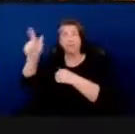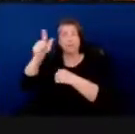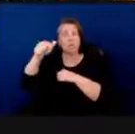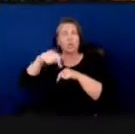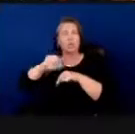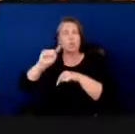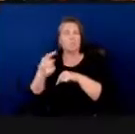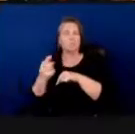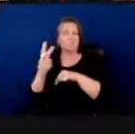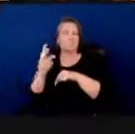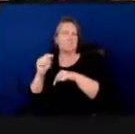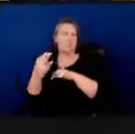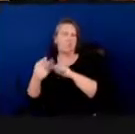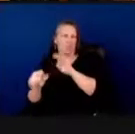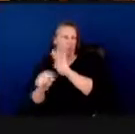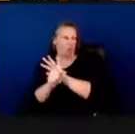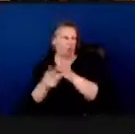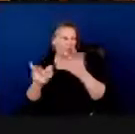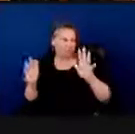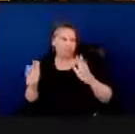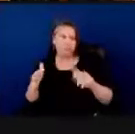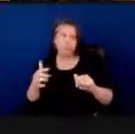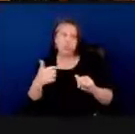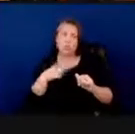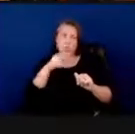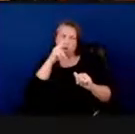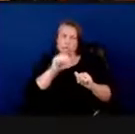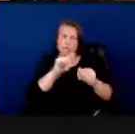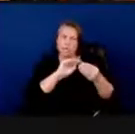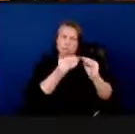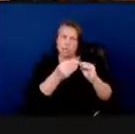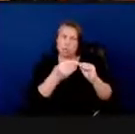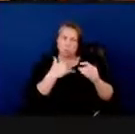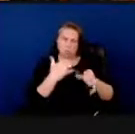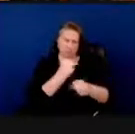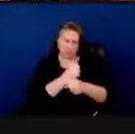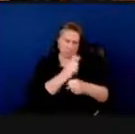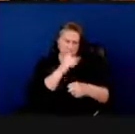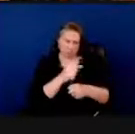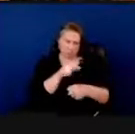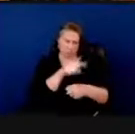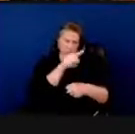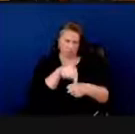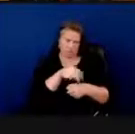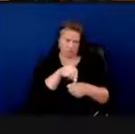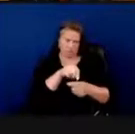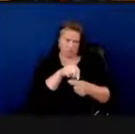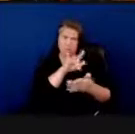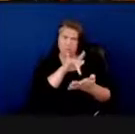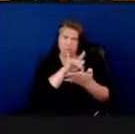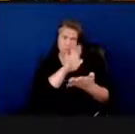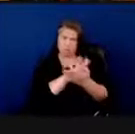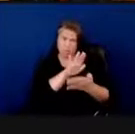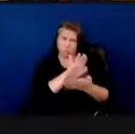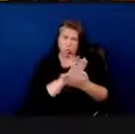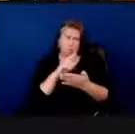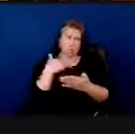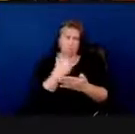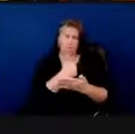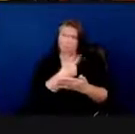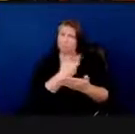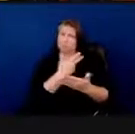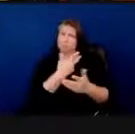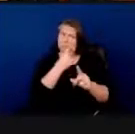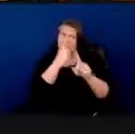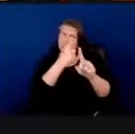Mwaka huu watakuwa katika grade ya sita. Kwa hivyo tunaangalia takwimu kuhakikisha kwamba